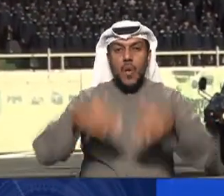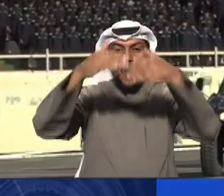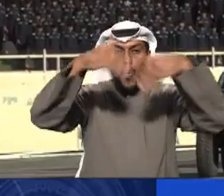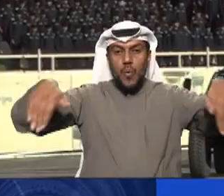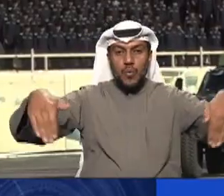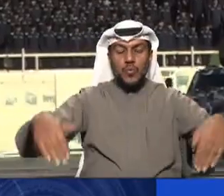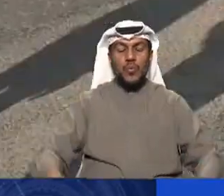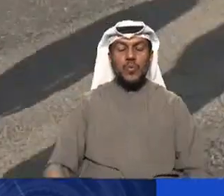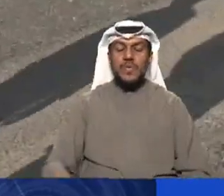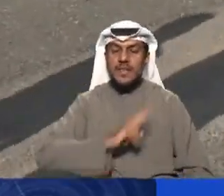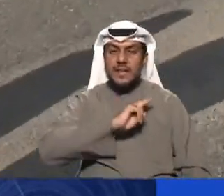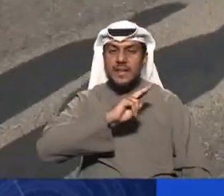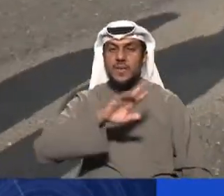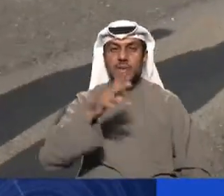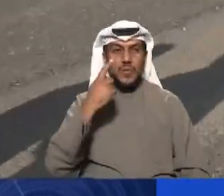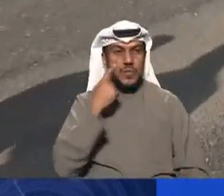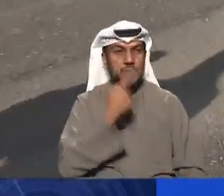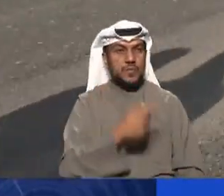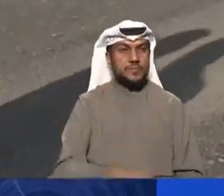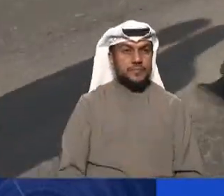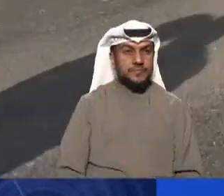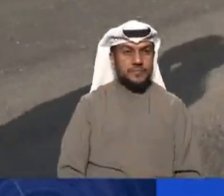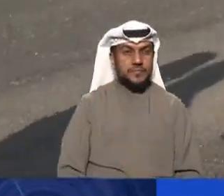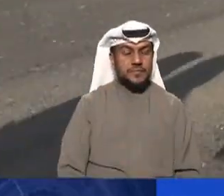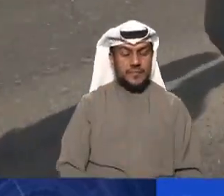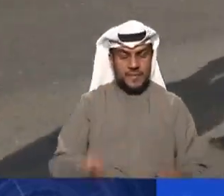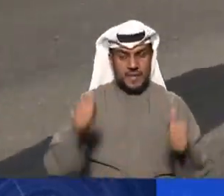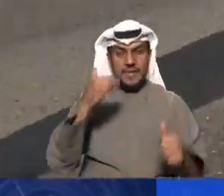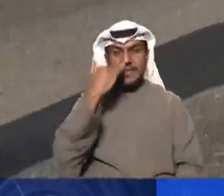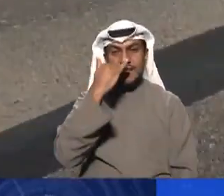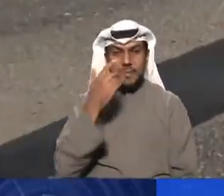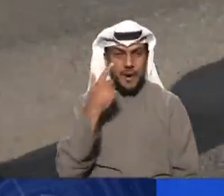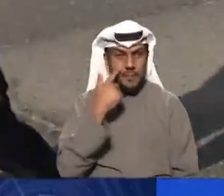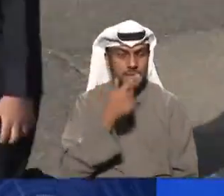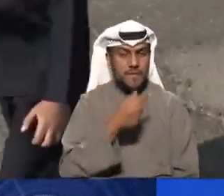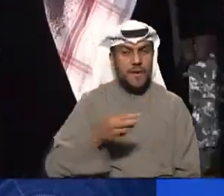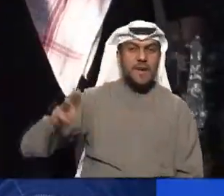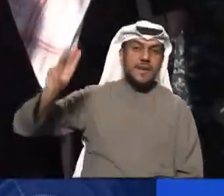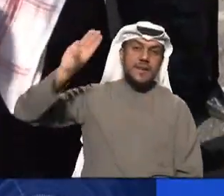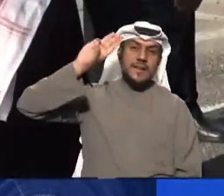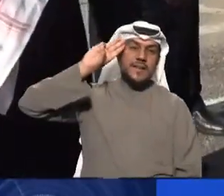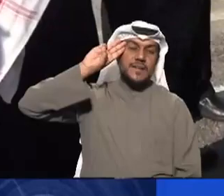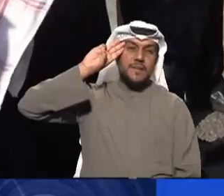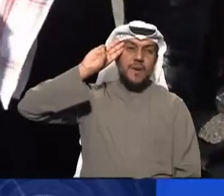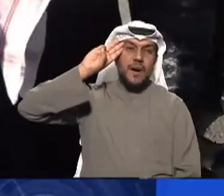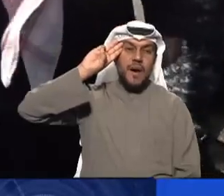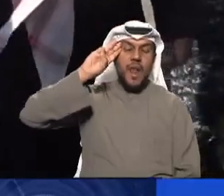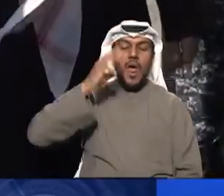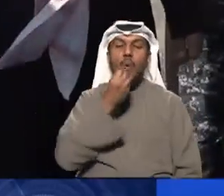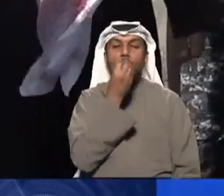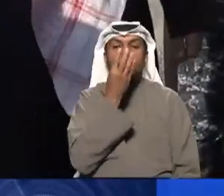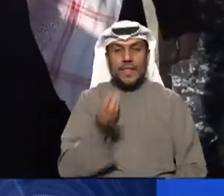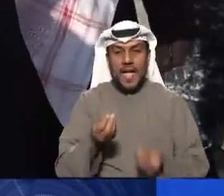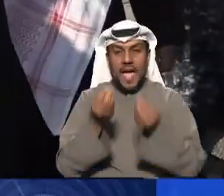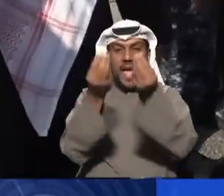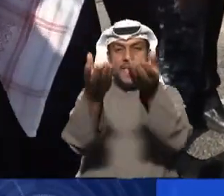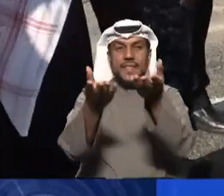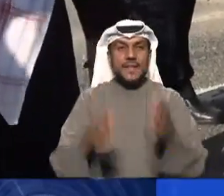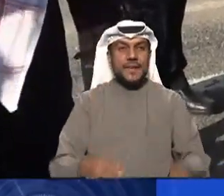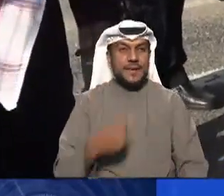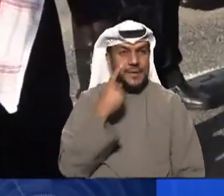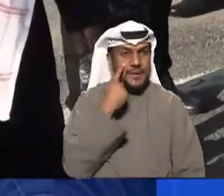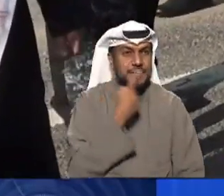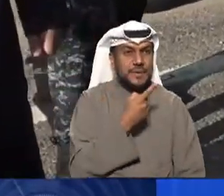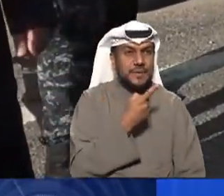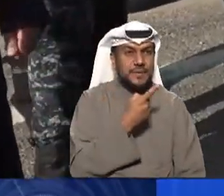العلاقات والإعلام الأمني. ثم قام الأشبال بتقديم الورود إلى رجال الأمن وإلى وكيل وزارة الداخلية الفريق